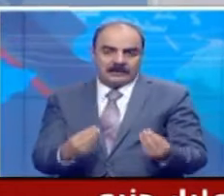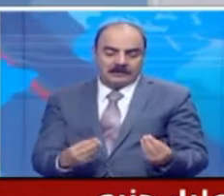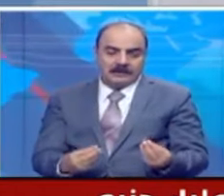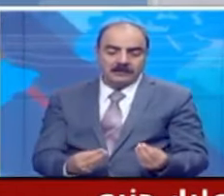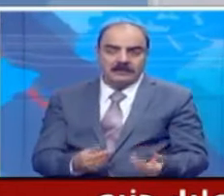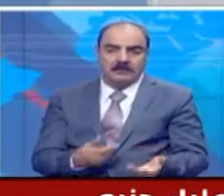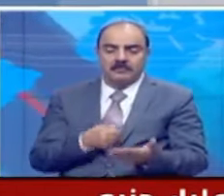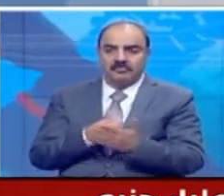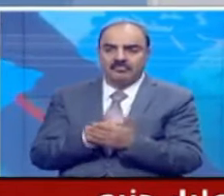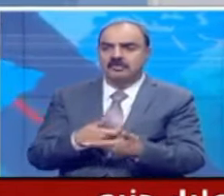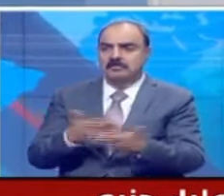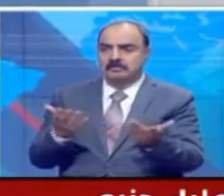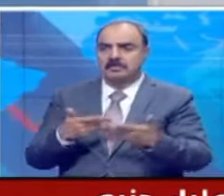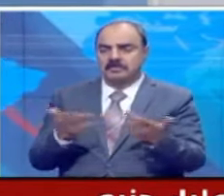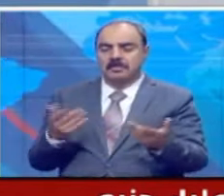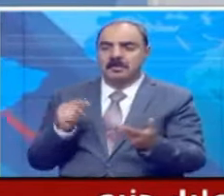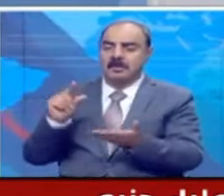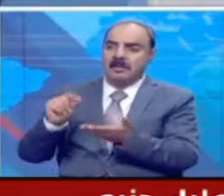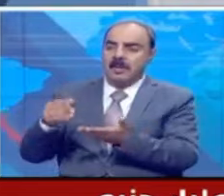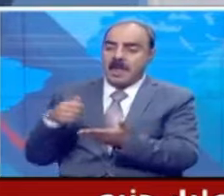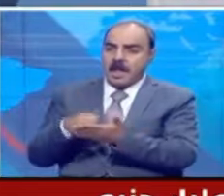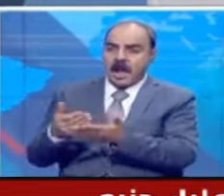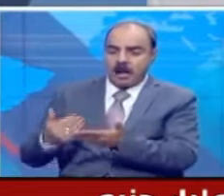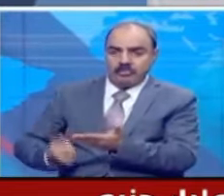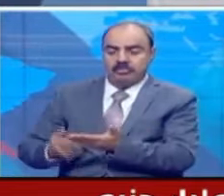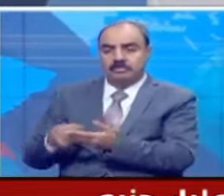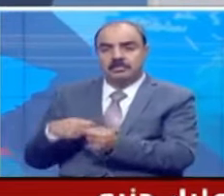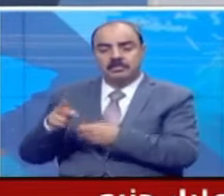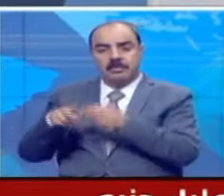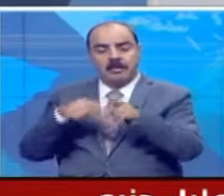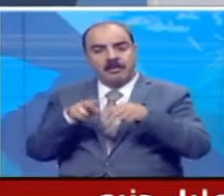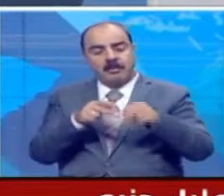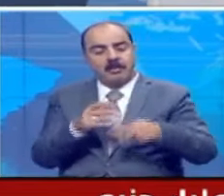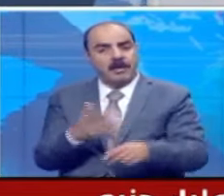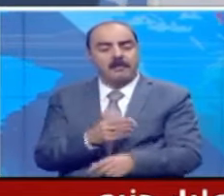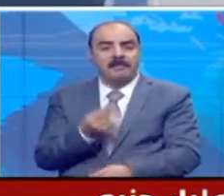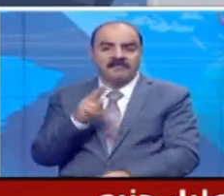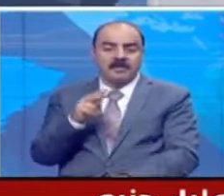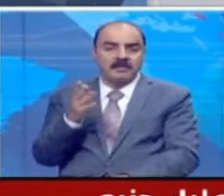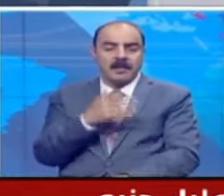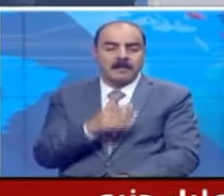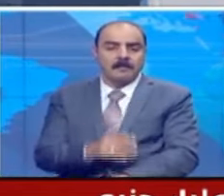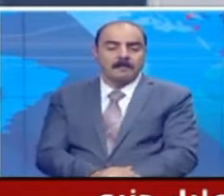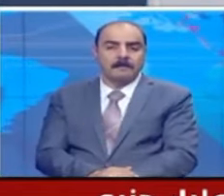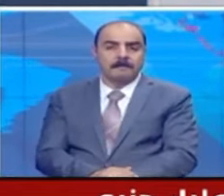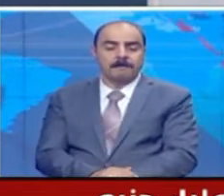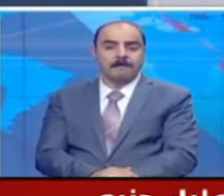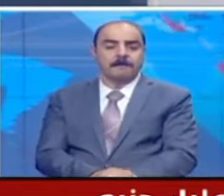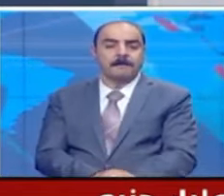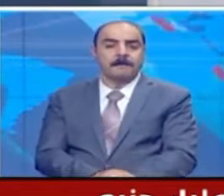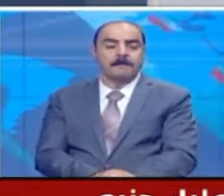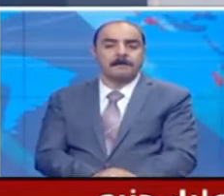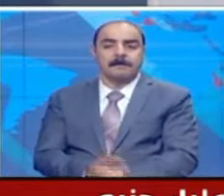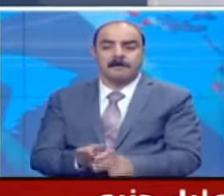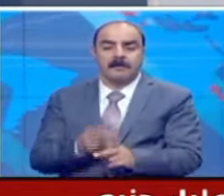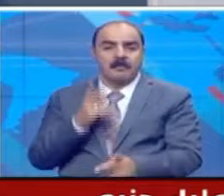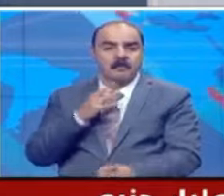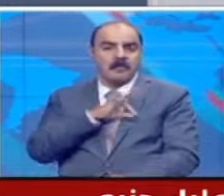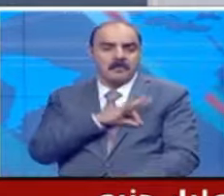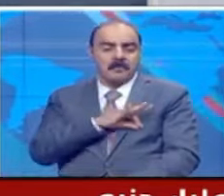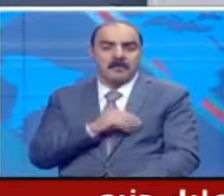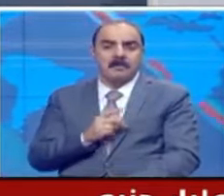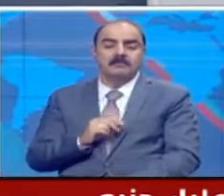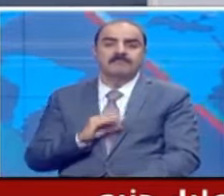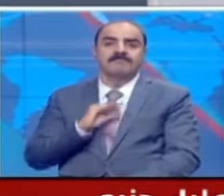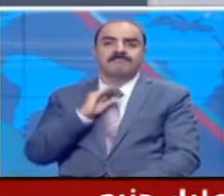طرحها قبل هذا القرار بنسب فايدة يمكن مرتفعة ممكن تفيد المواطن في مواجهة